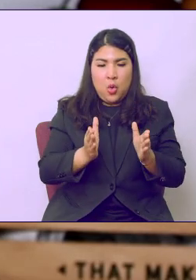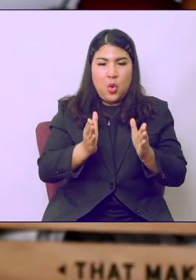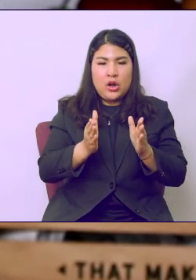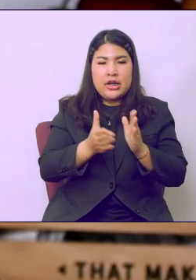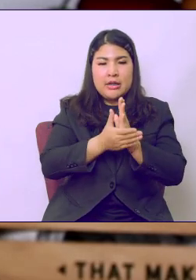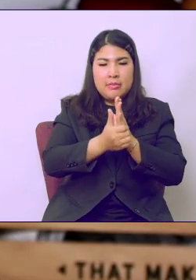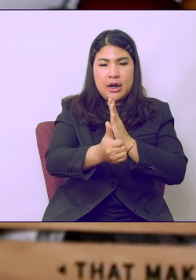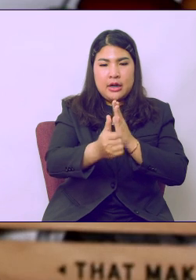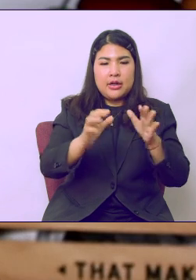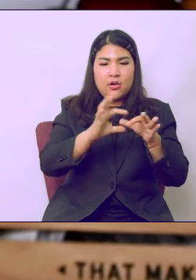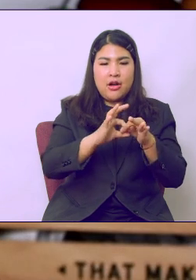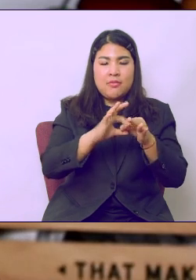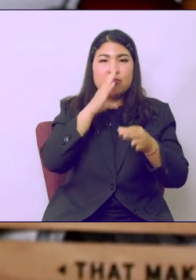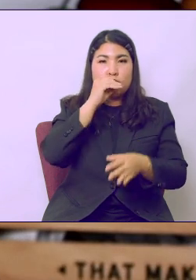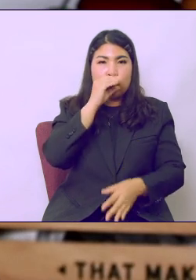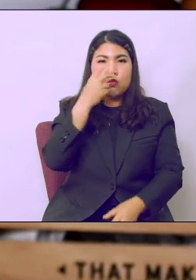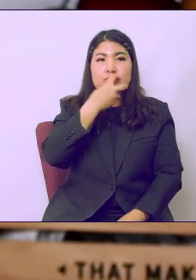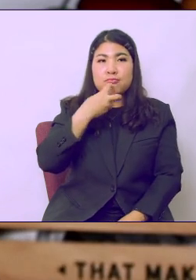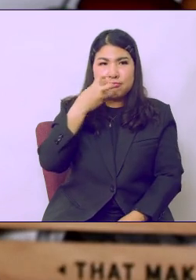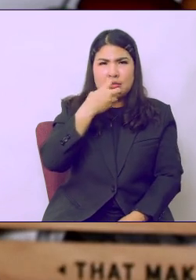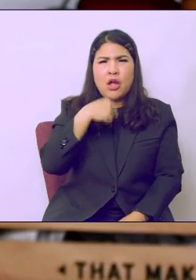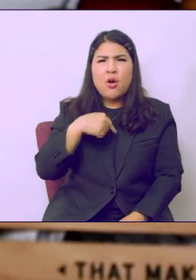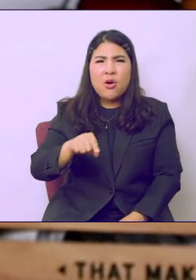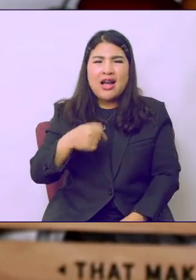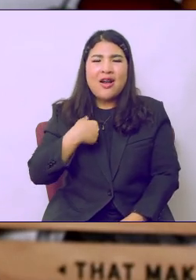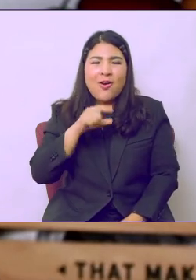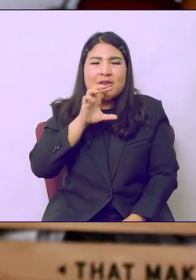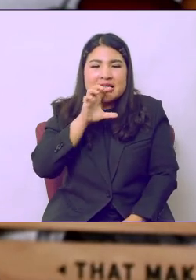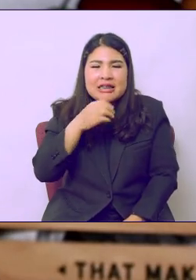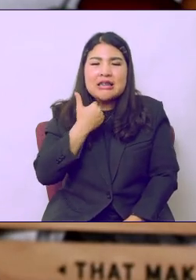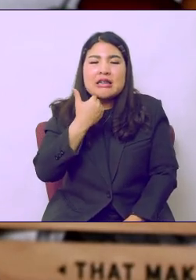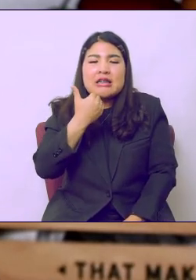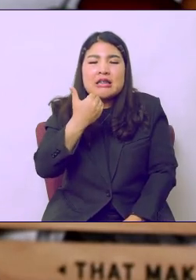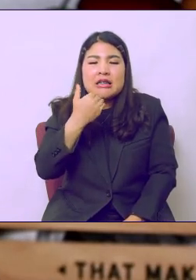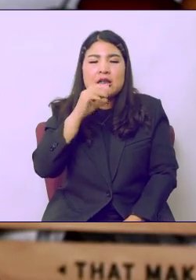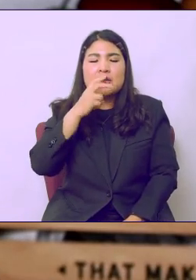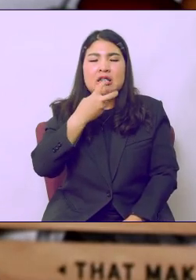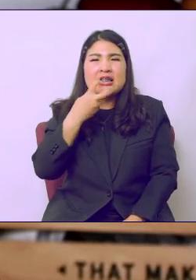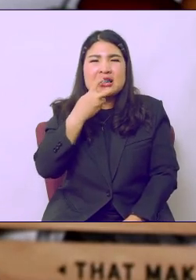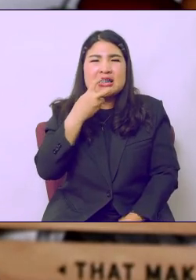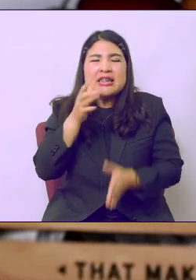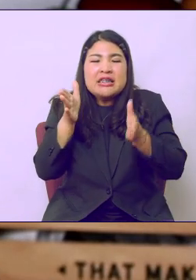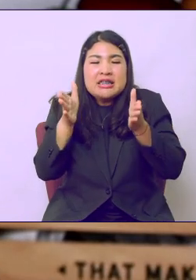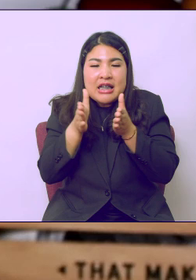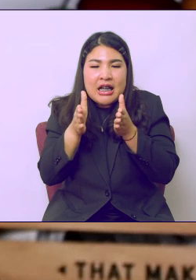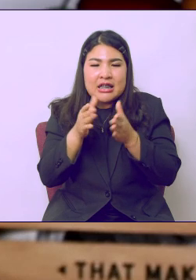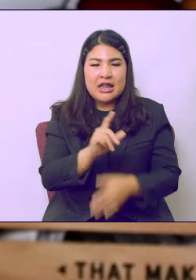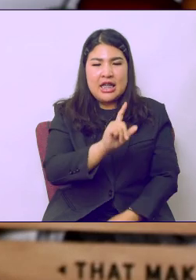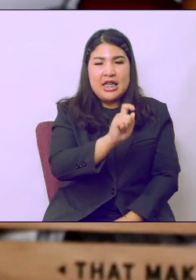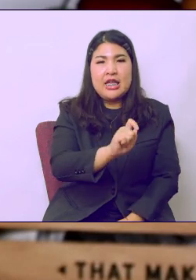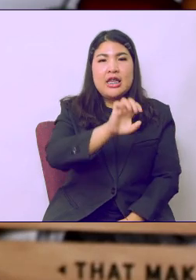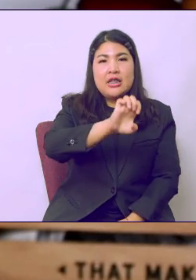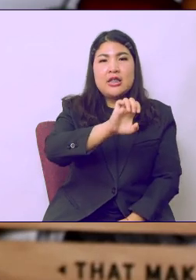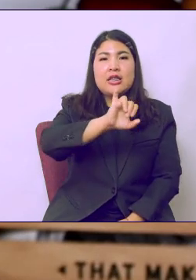การพูดนะครับต้องทำงานร่วมเราออกเสียงได้แค่เสียงสั้นๆนะครับที่เป็นเสียงมามา Toneน่ะนะครับอย่างเช่น a